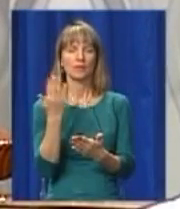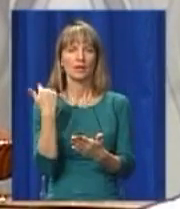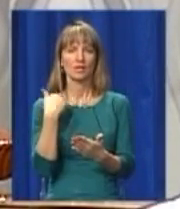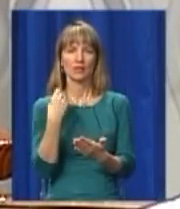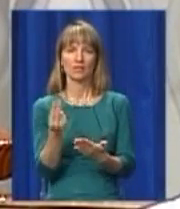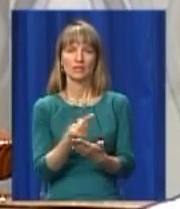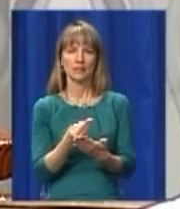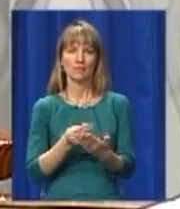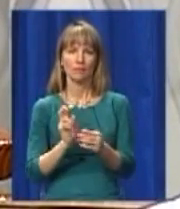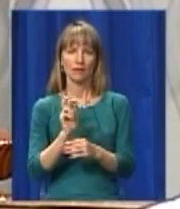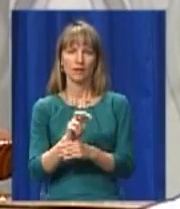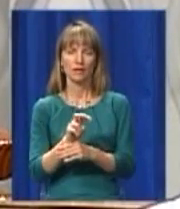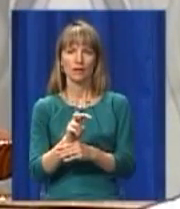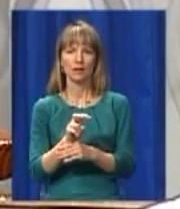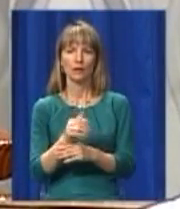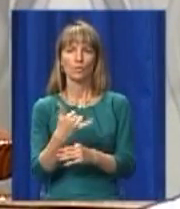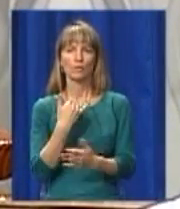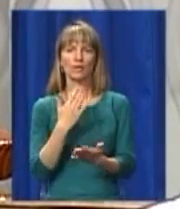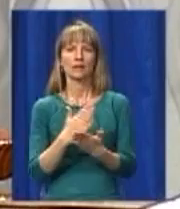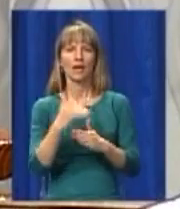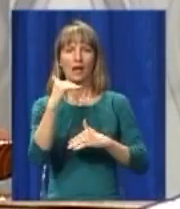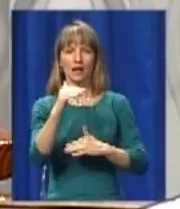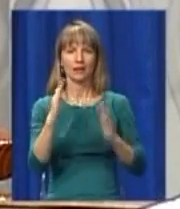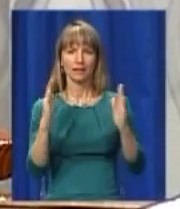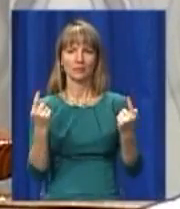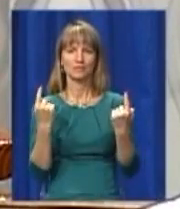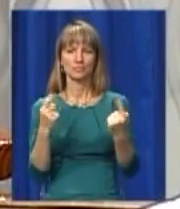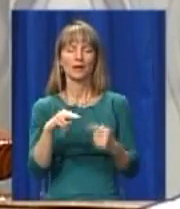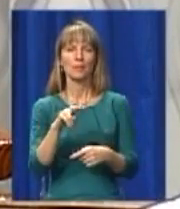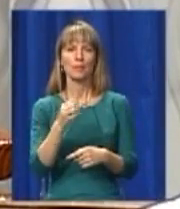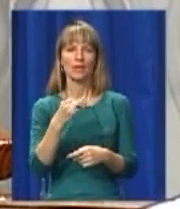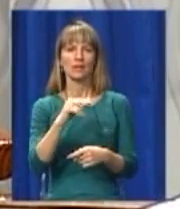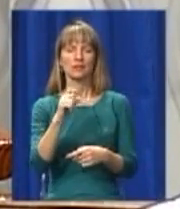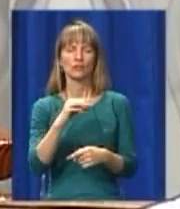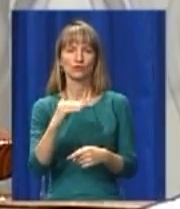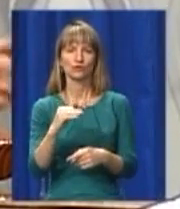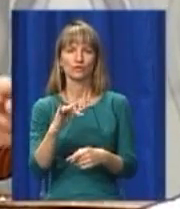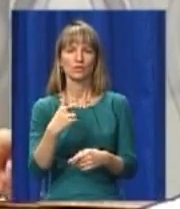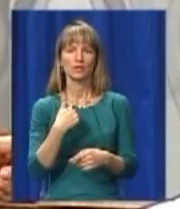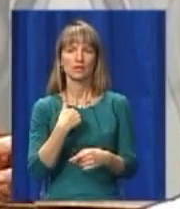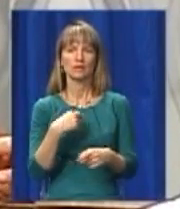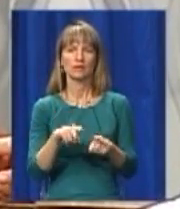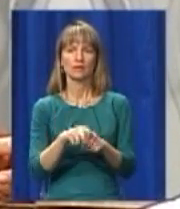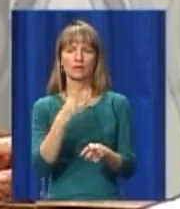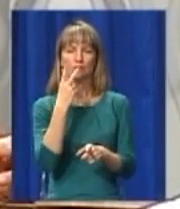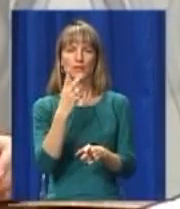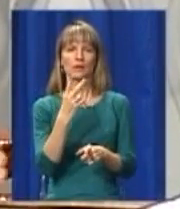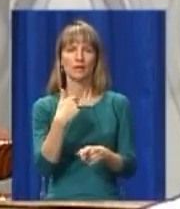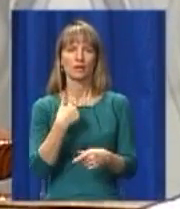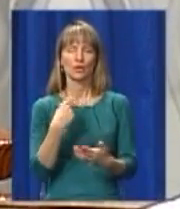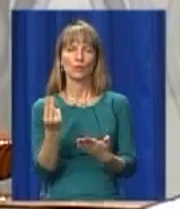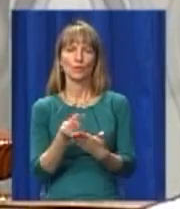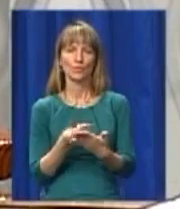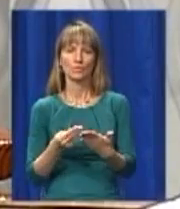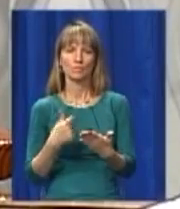рисуванням. У мене є вдома така картина. Прям большая картина пейзажа, зимнего пейзажа. Я такая достаю, такая смотрю на нее, я художник.